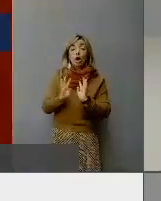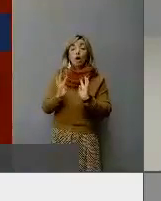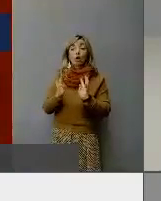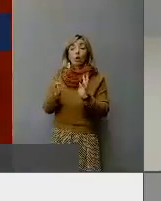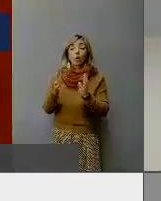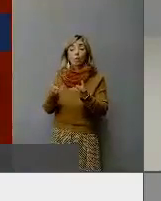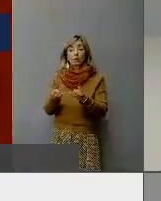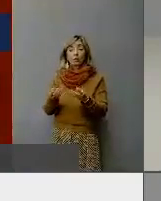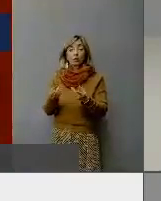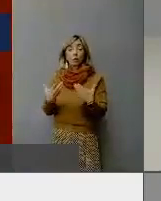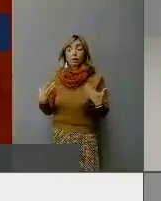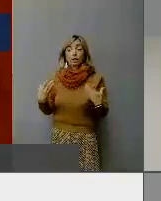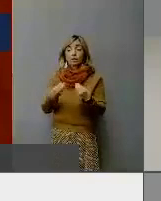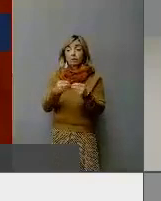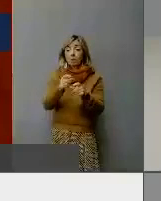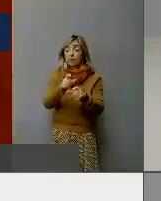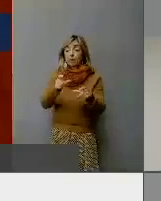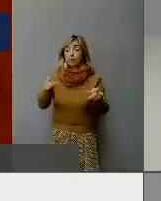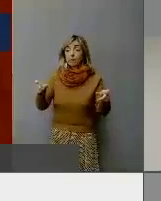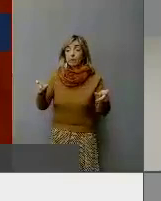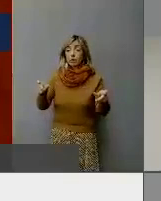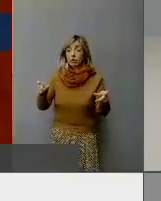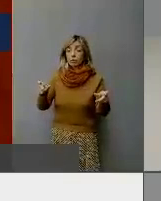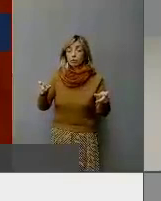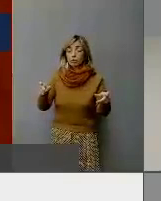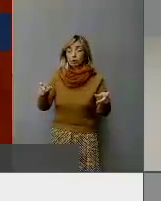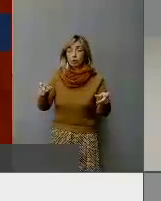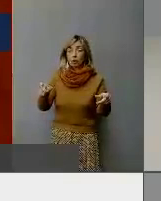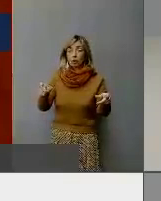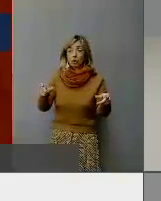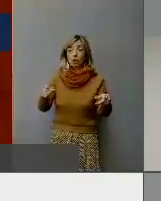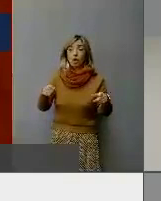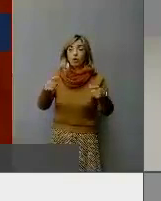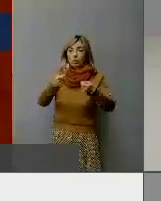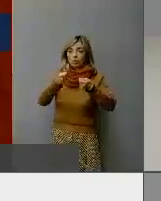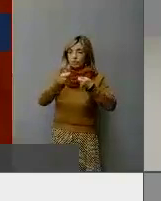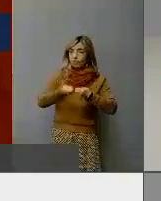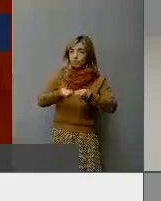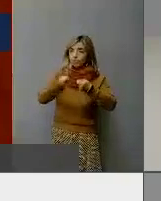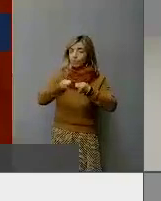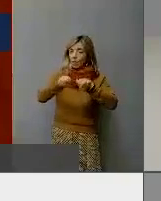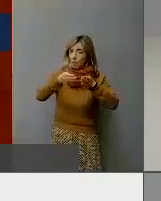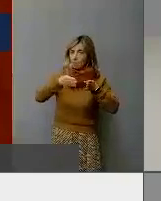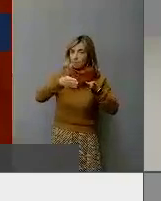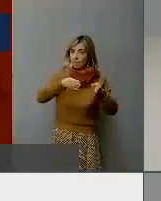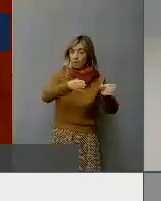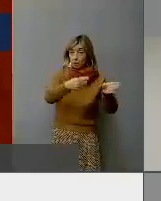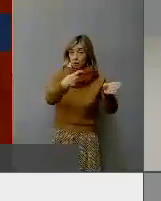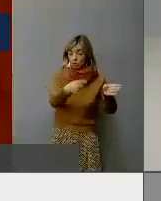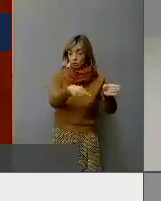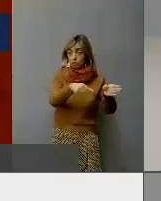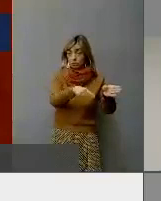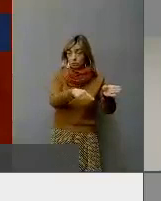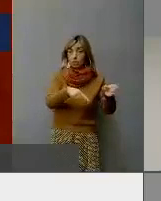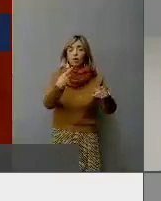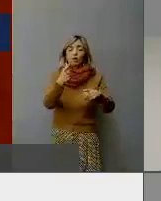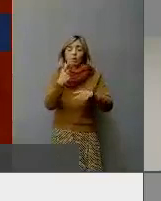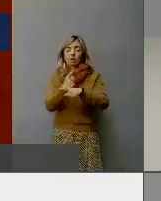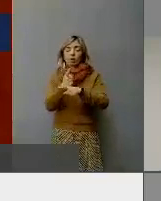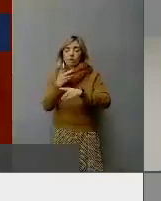persone dove in qualche maniera si possa dare forza a questo percorso dopodiché è chiaro dovranno essere individuate le risorse